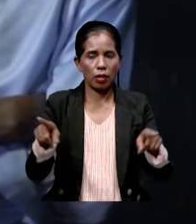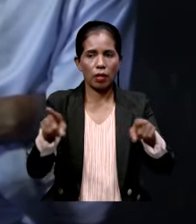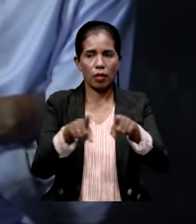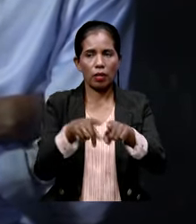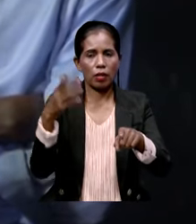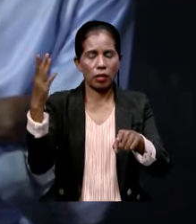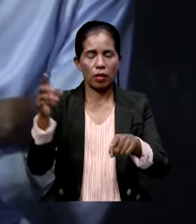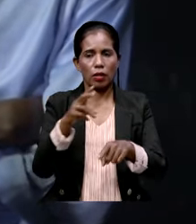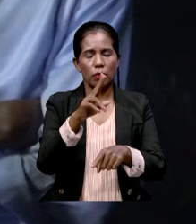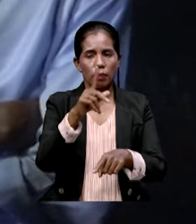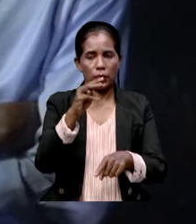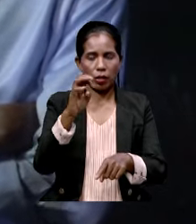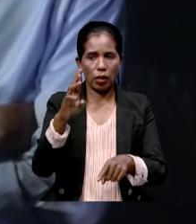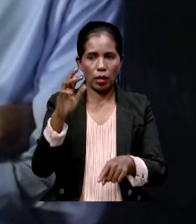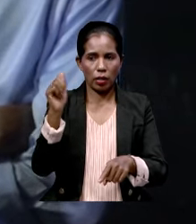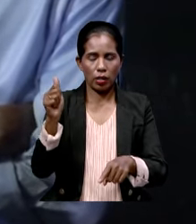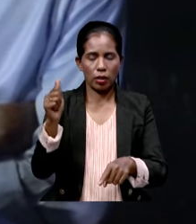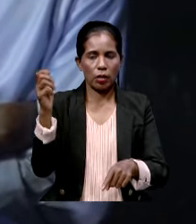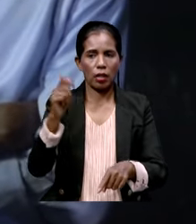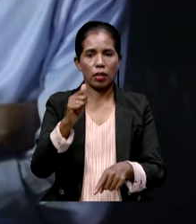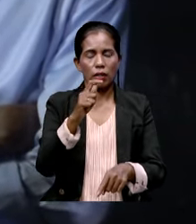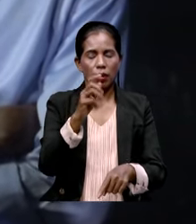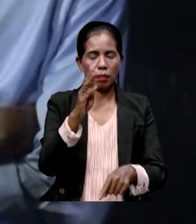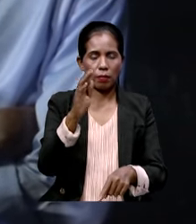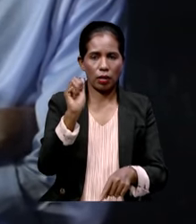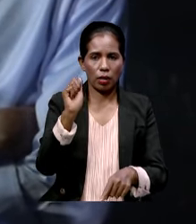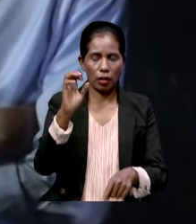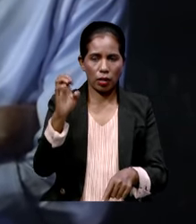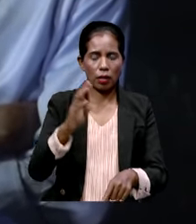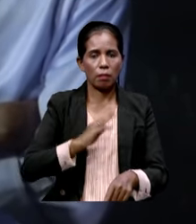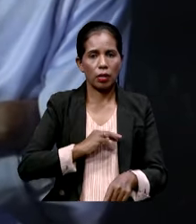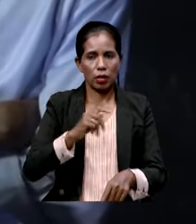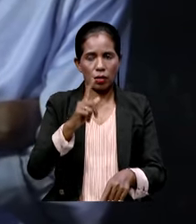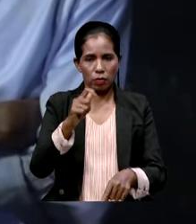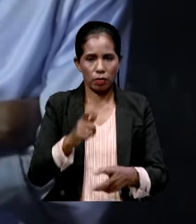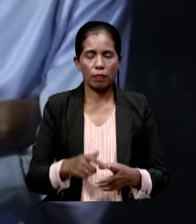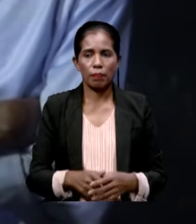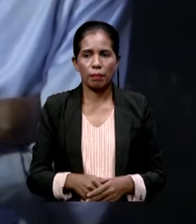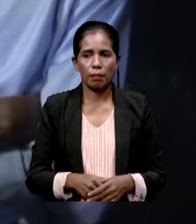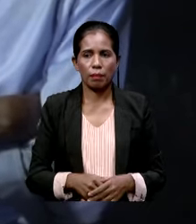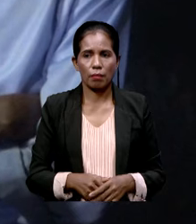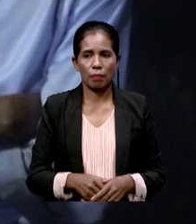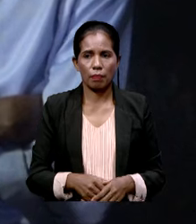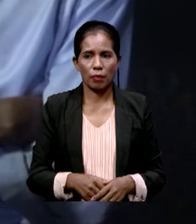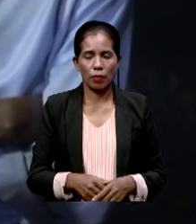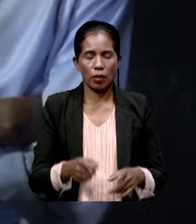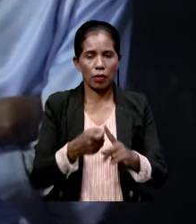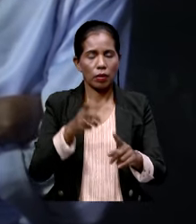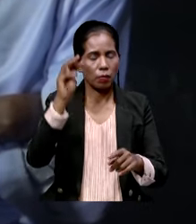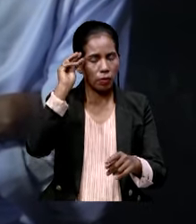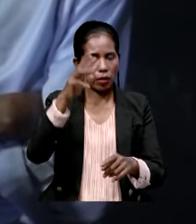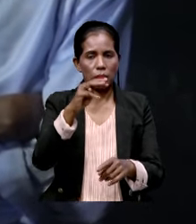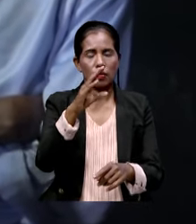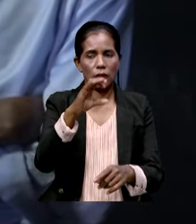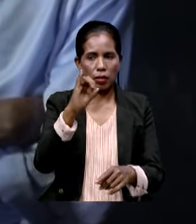ya ulmera iha Atabai, iha Manatutu. Nebe, husi Ministério Comércio e Indústria,